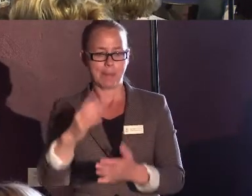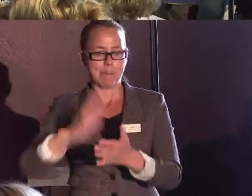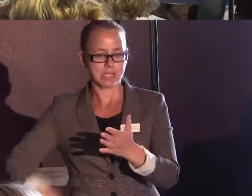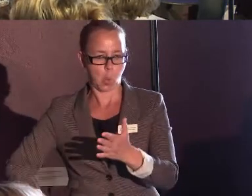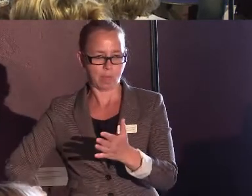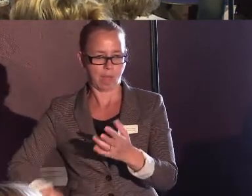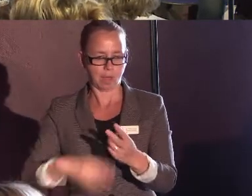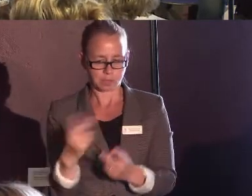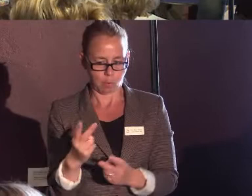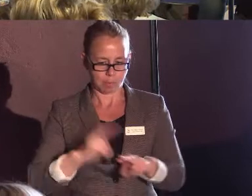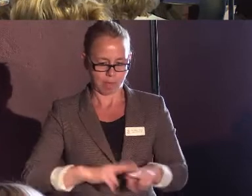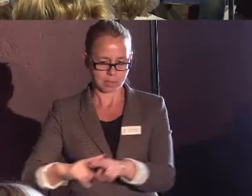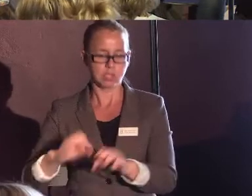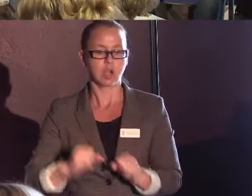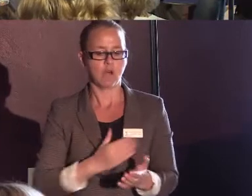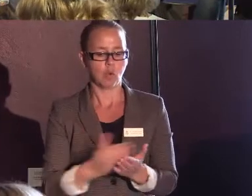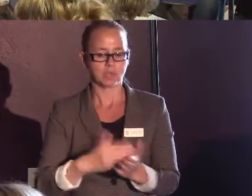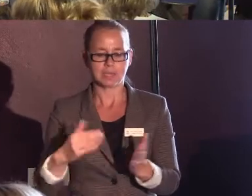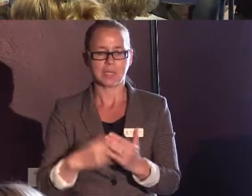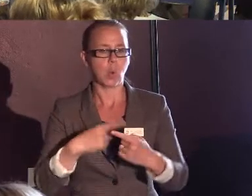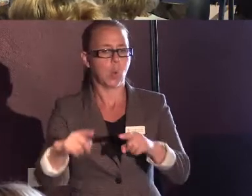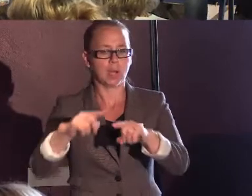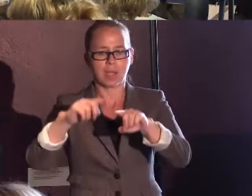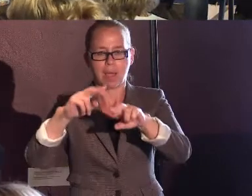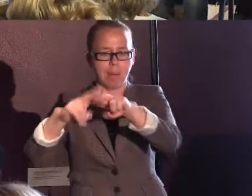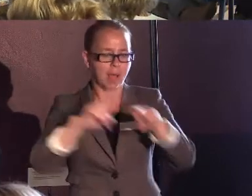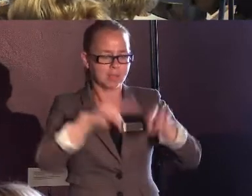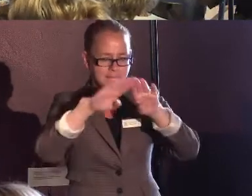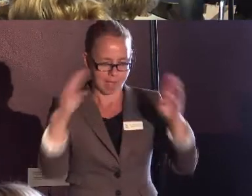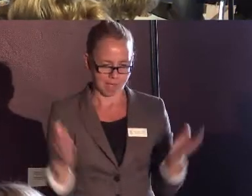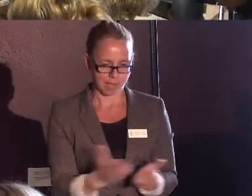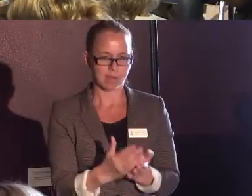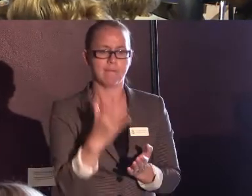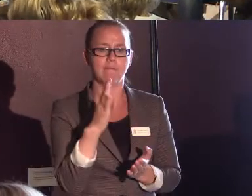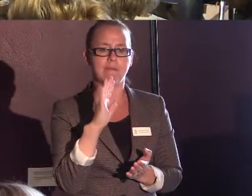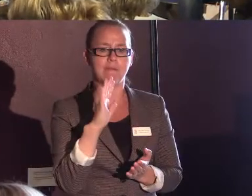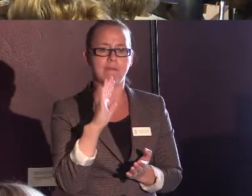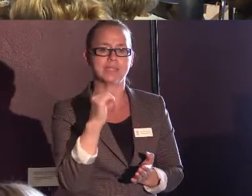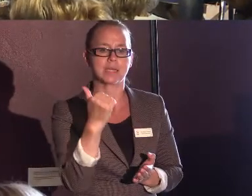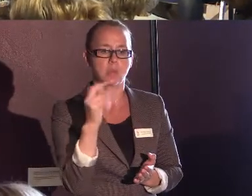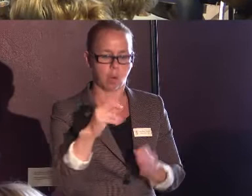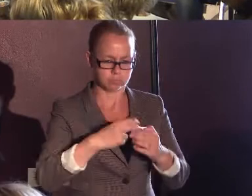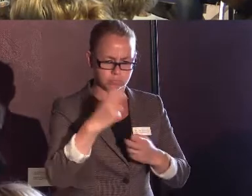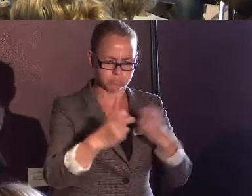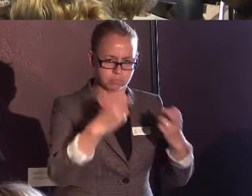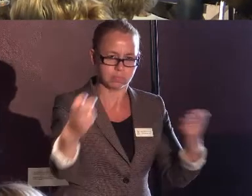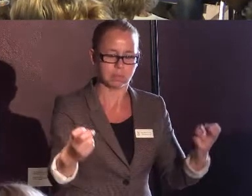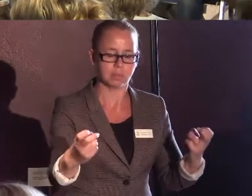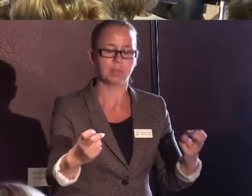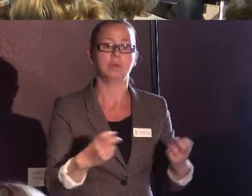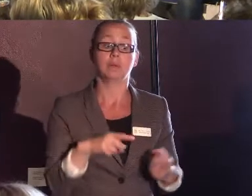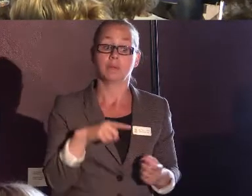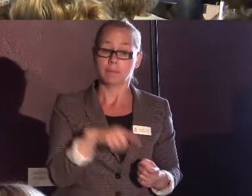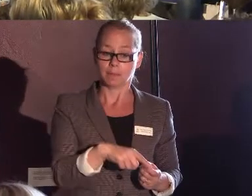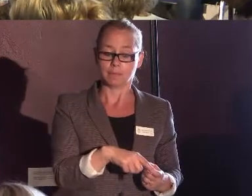Barcelona. Och de kommer gå vidare till ett antal turnéorter världen över de kommande 5-6 åren. Och det är med utgångspunkt